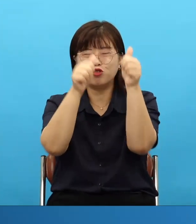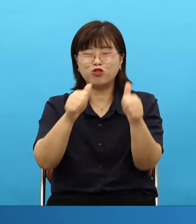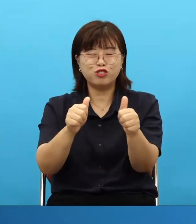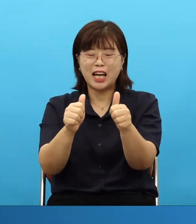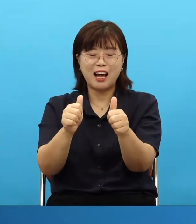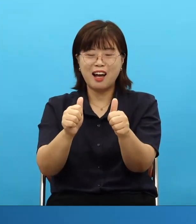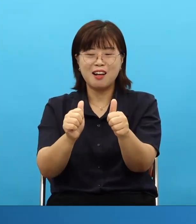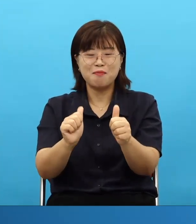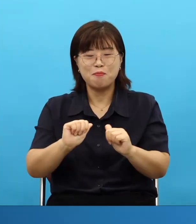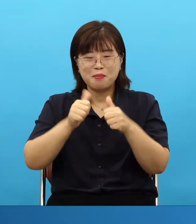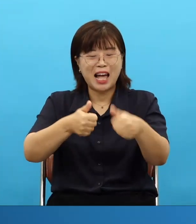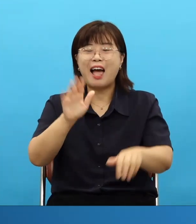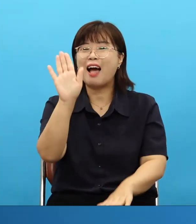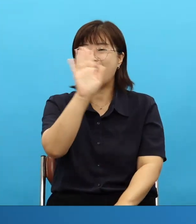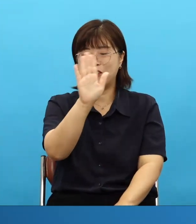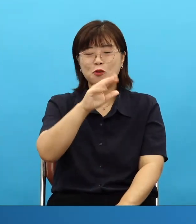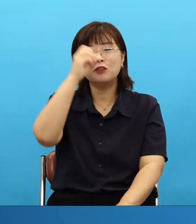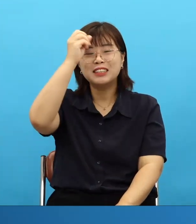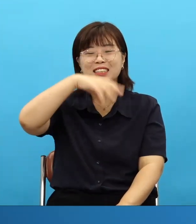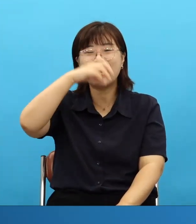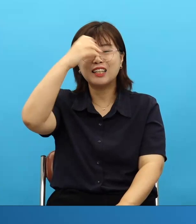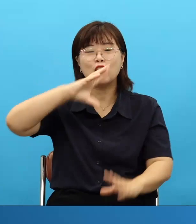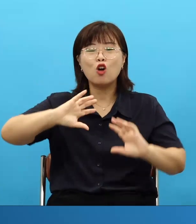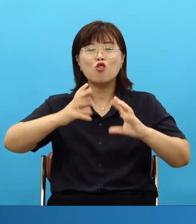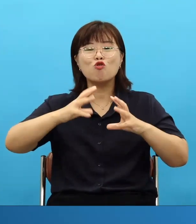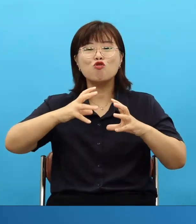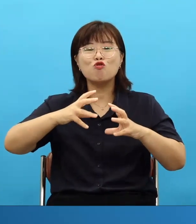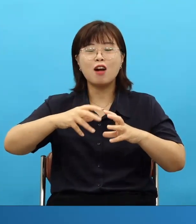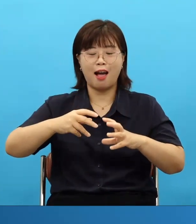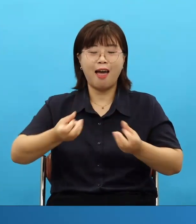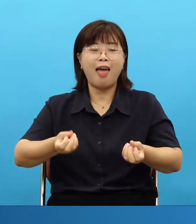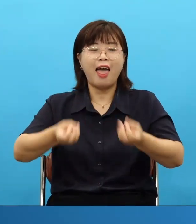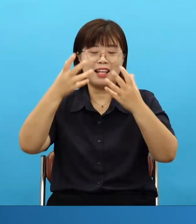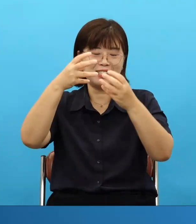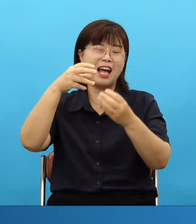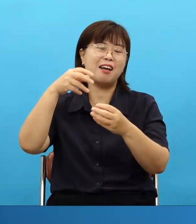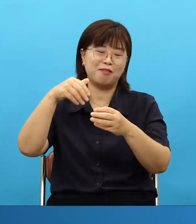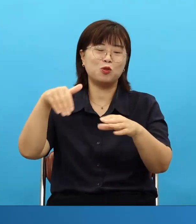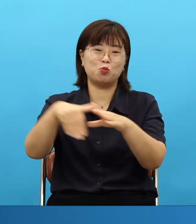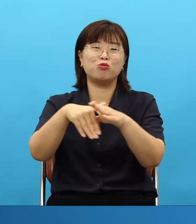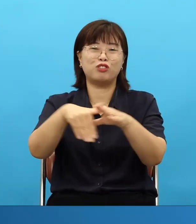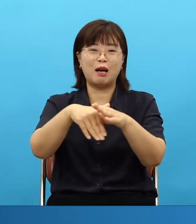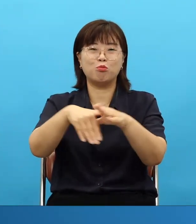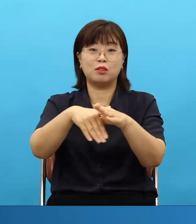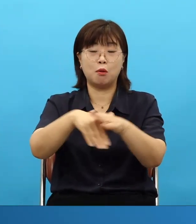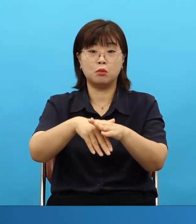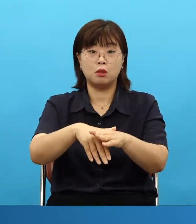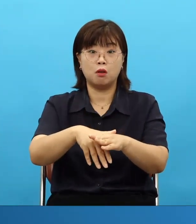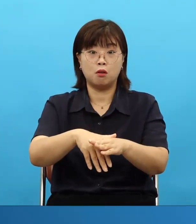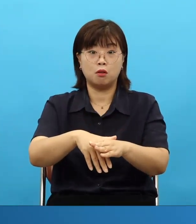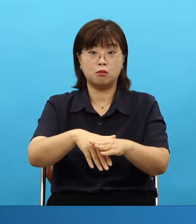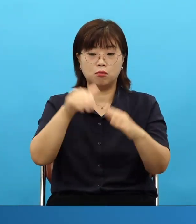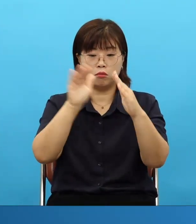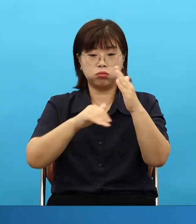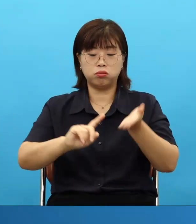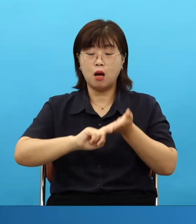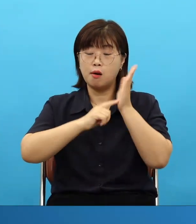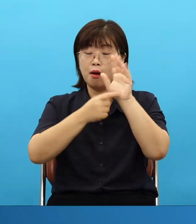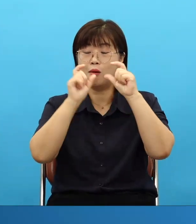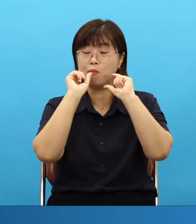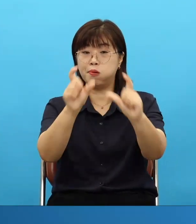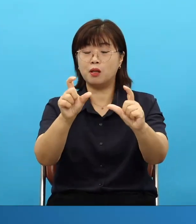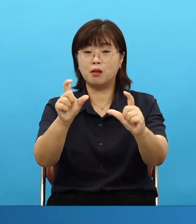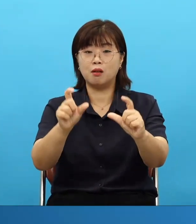국가 행위다 이렇게 나온 거예요. And he was saying that for us to go and bow before these shrines that Japan has raised up, it's not idol worship. It's just